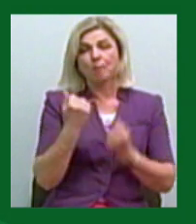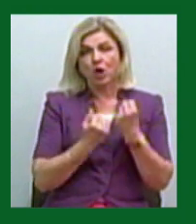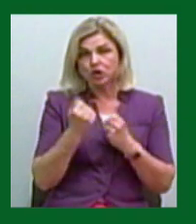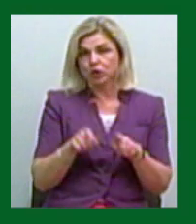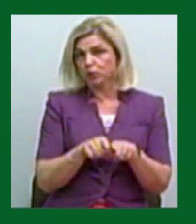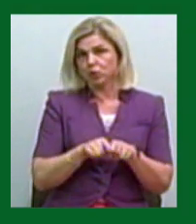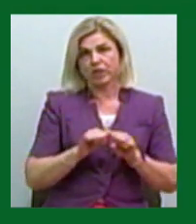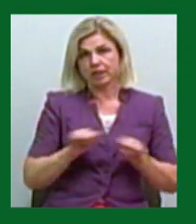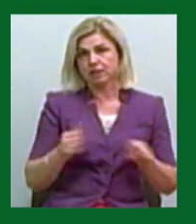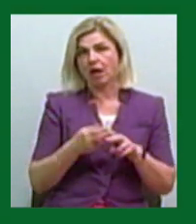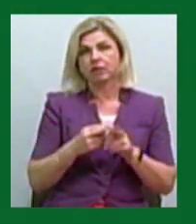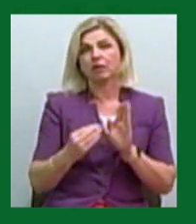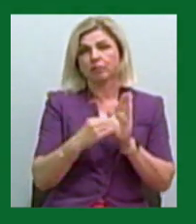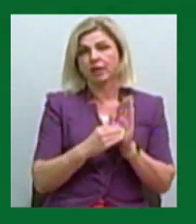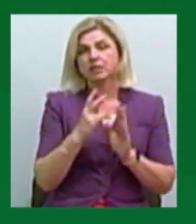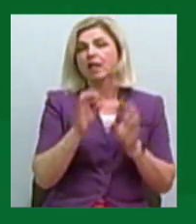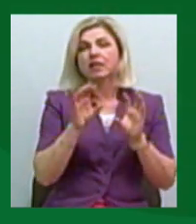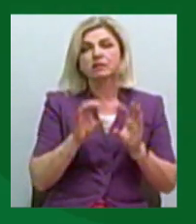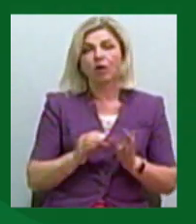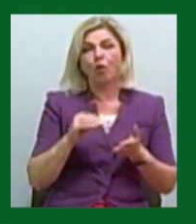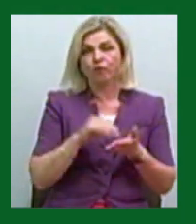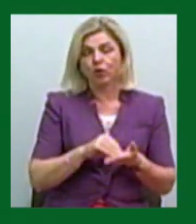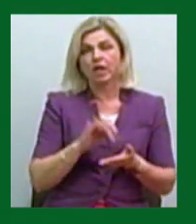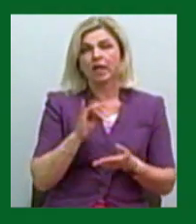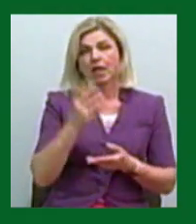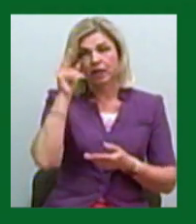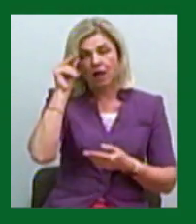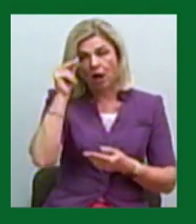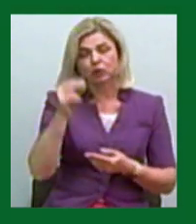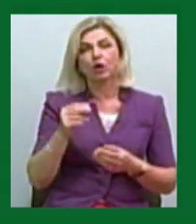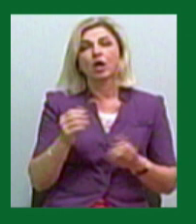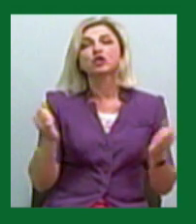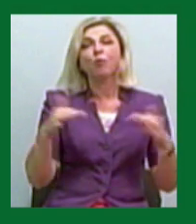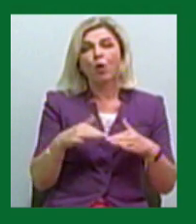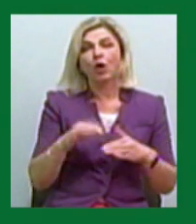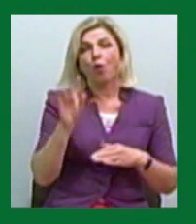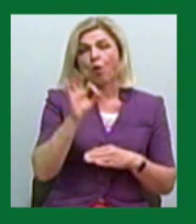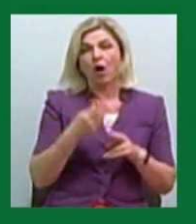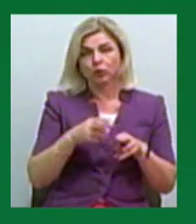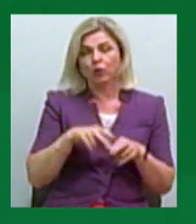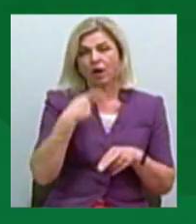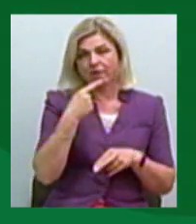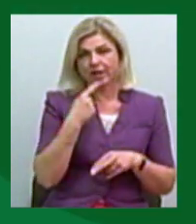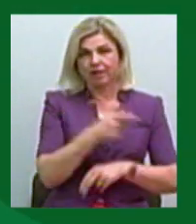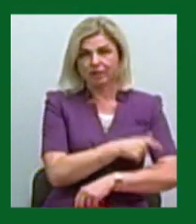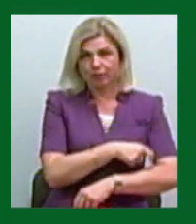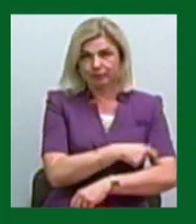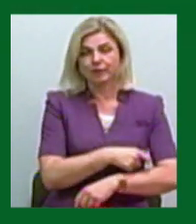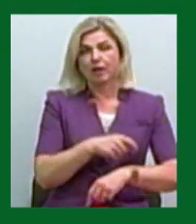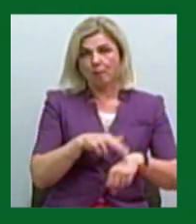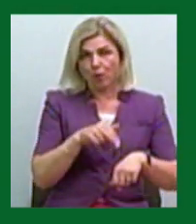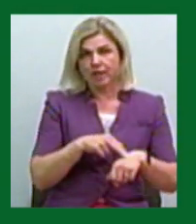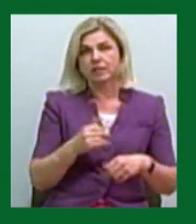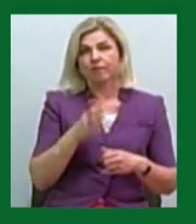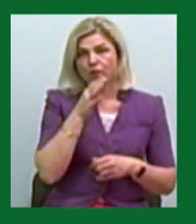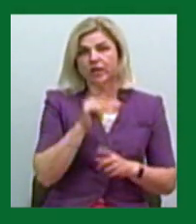за незаконні вказівки. Дату зборів портовиків, про які говорив Віталій Даніла під час сьогоднішнього засідання